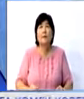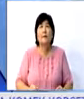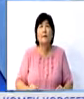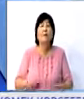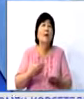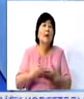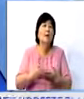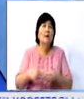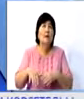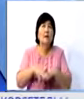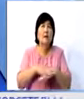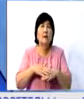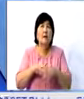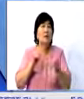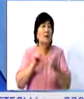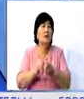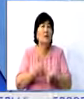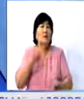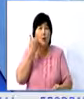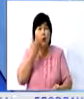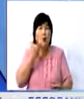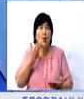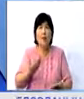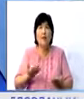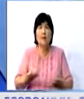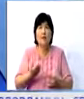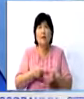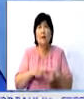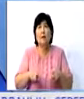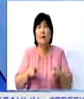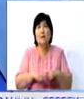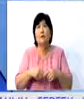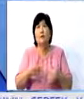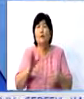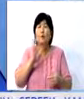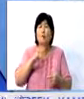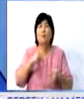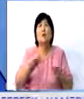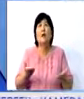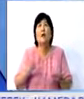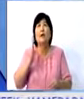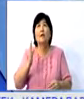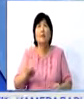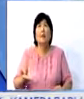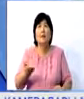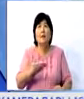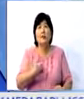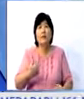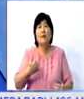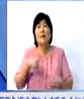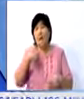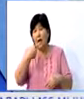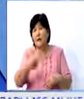қалып. Кездесу бере аласың, сізге неше рет айттым, көмектесу үшін апайды. Соған құдан күші құлады, сіз әкетін әкіліп